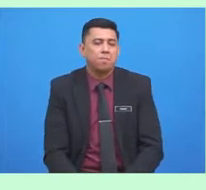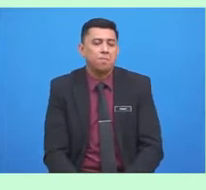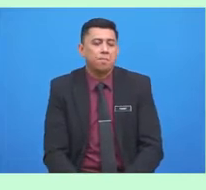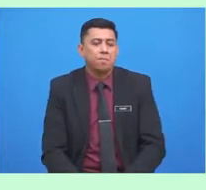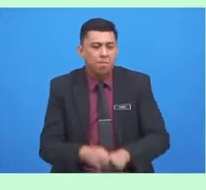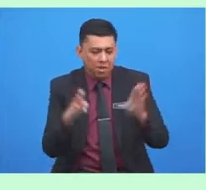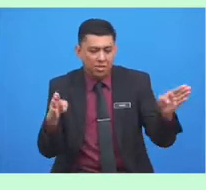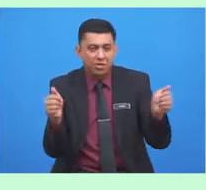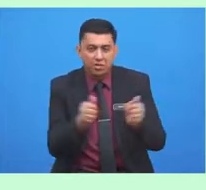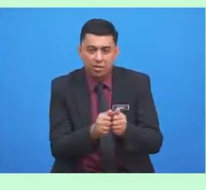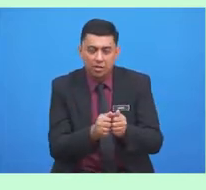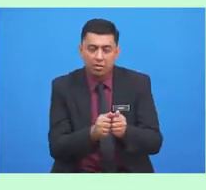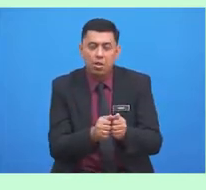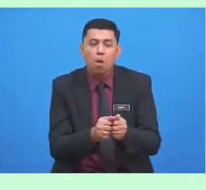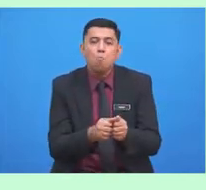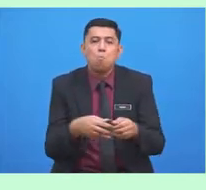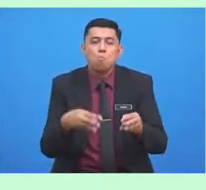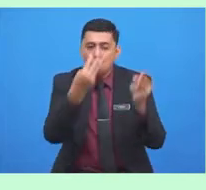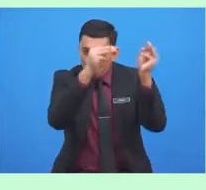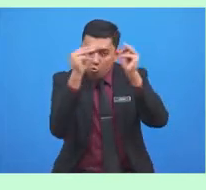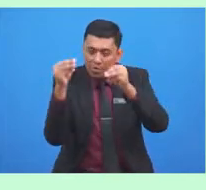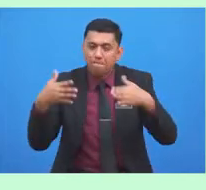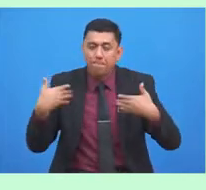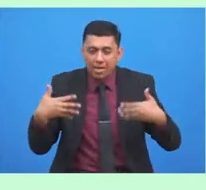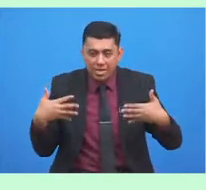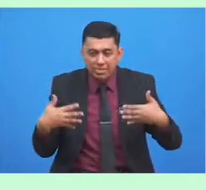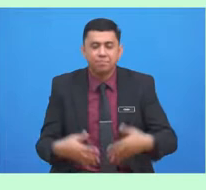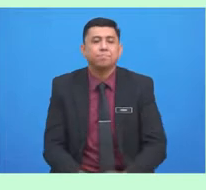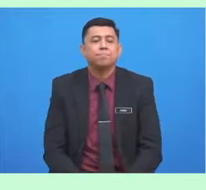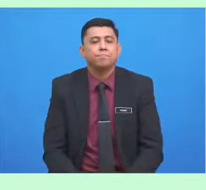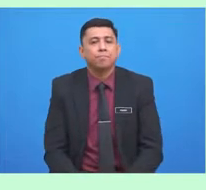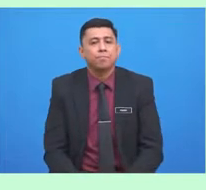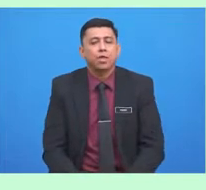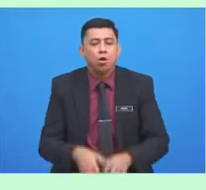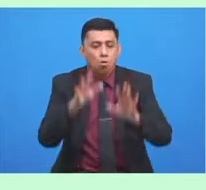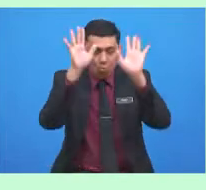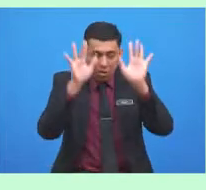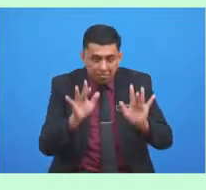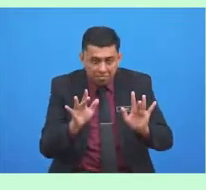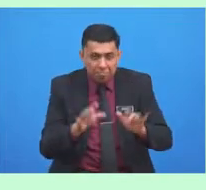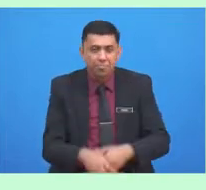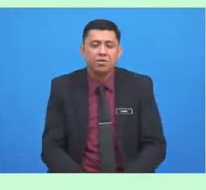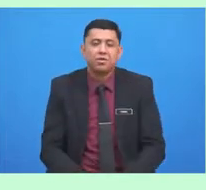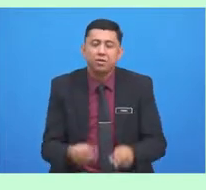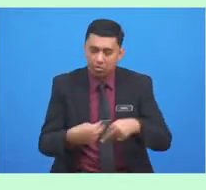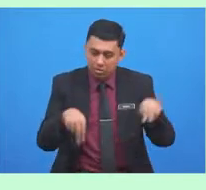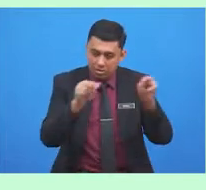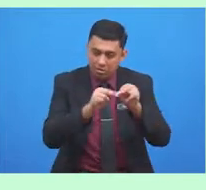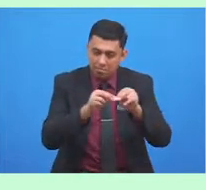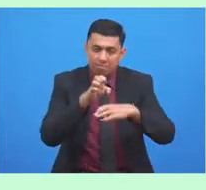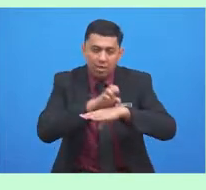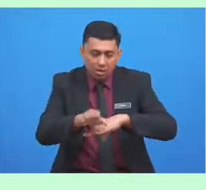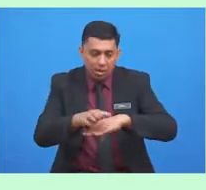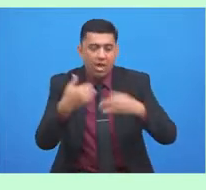berbanding dengan musim kemarau. Oleh itu, dalam tempoh musim hujan, nilai keberkesanan